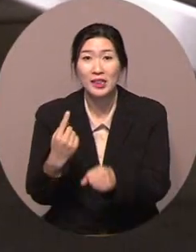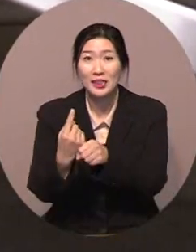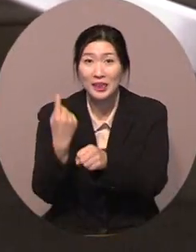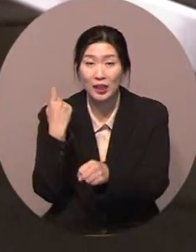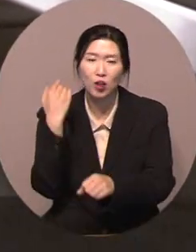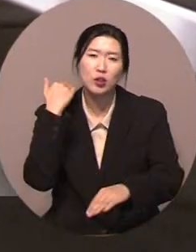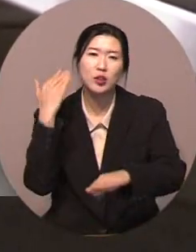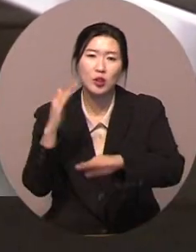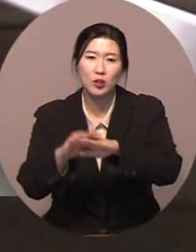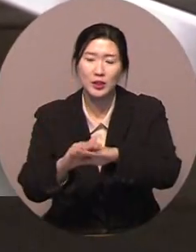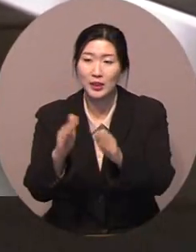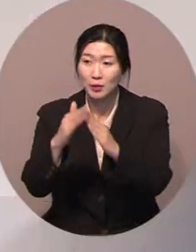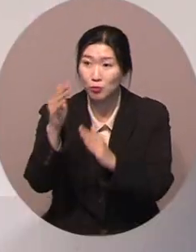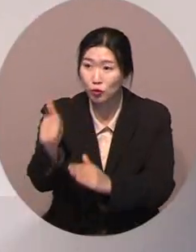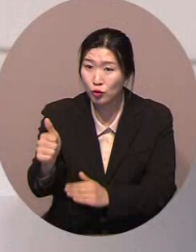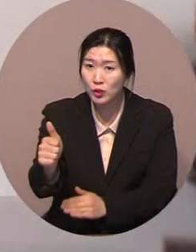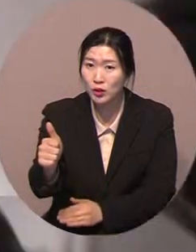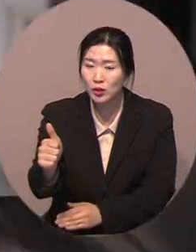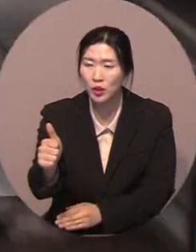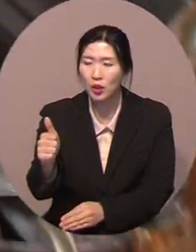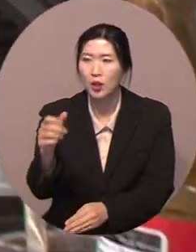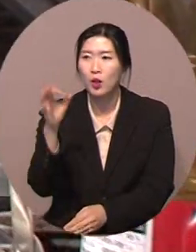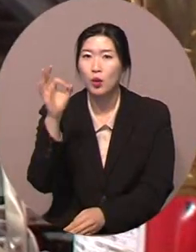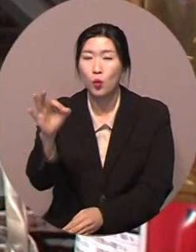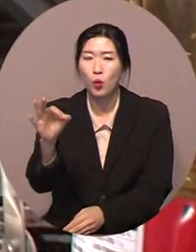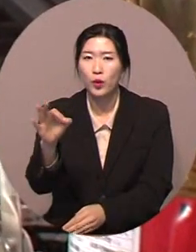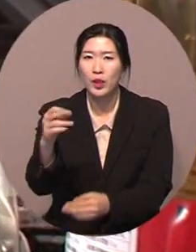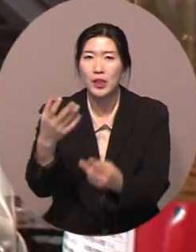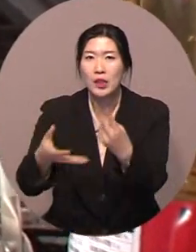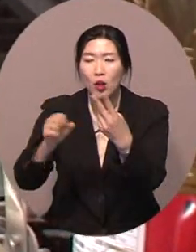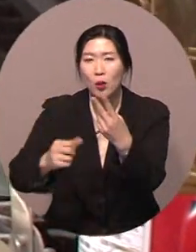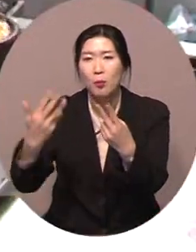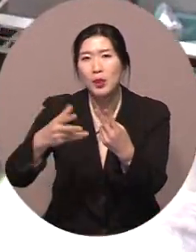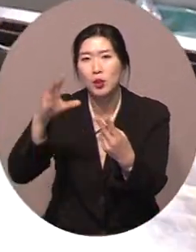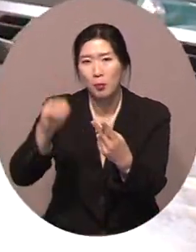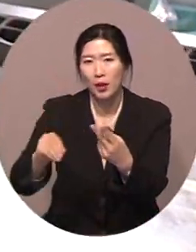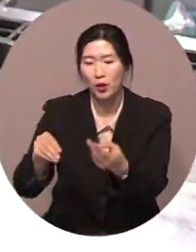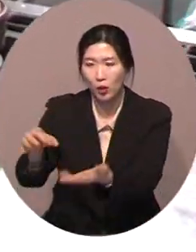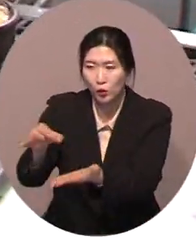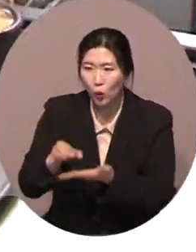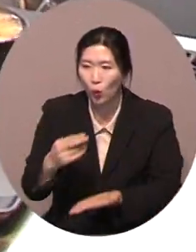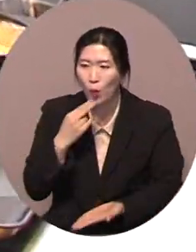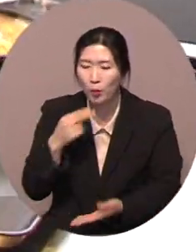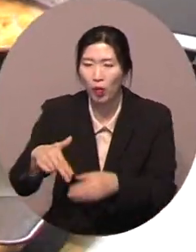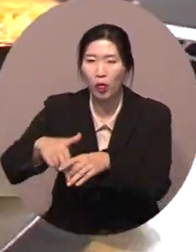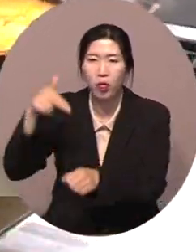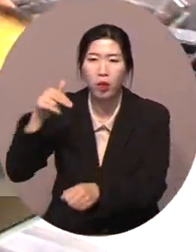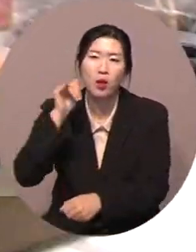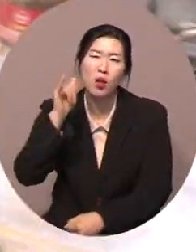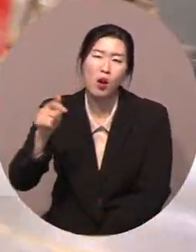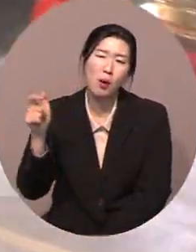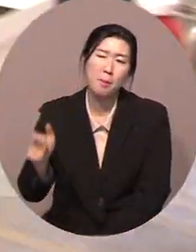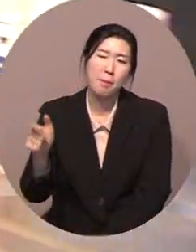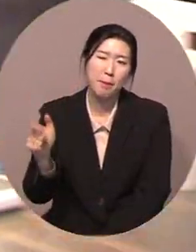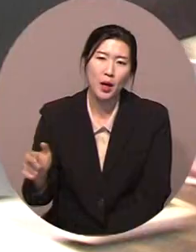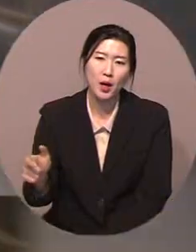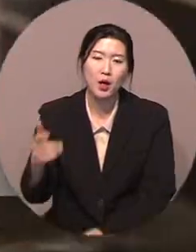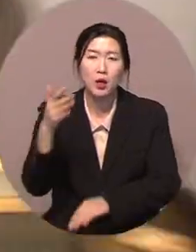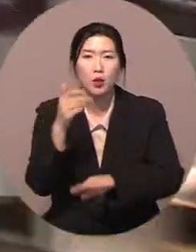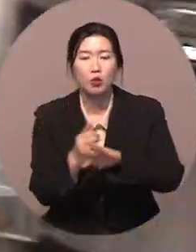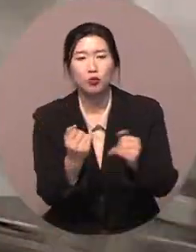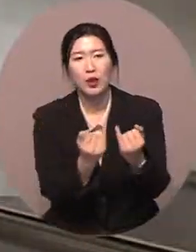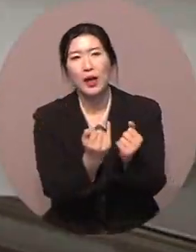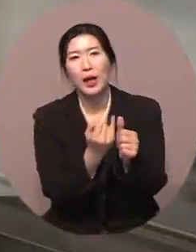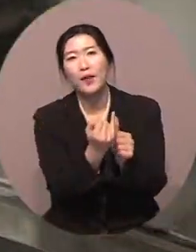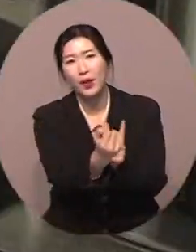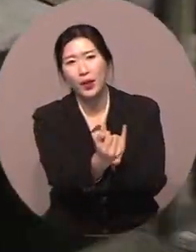전셋집 임대인이 전재산과 다름없는 보증금 2억 8천만 원을 돌려주지 않고 잠적하자 아내가 운영하던 음식점